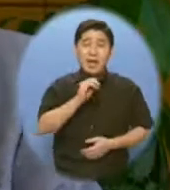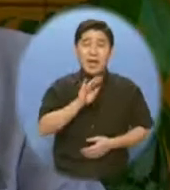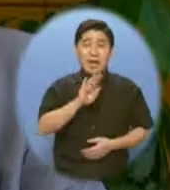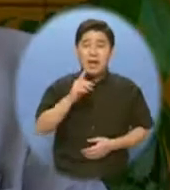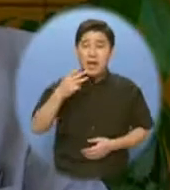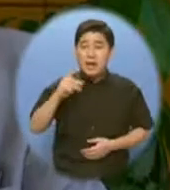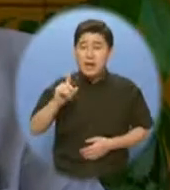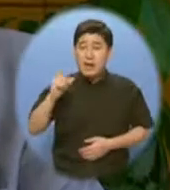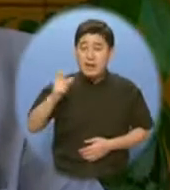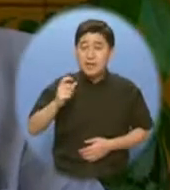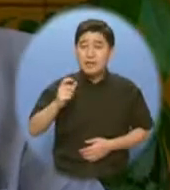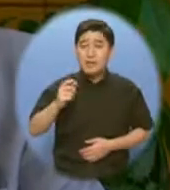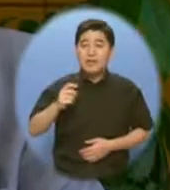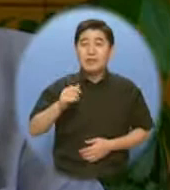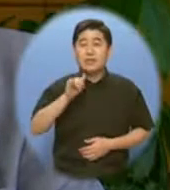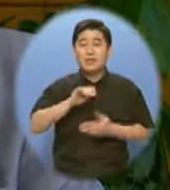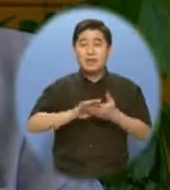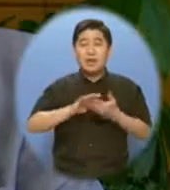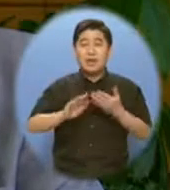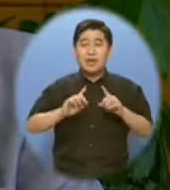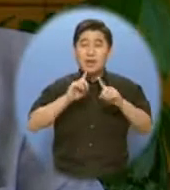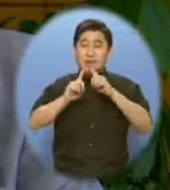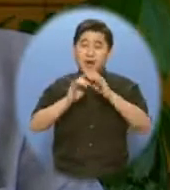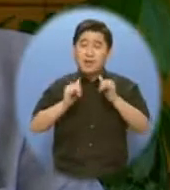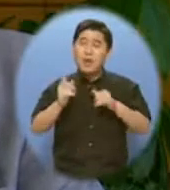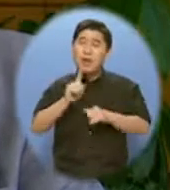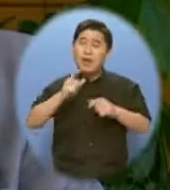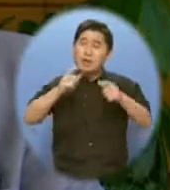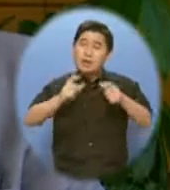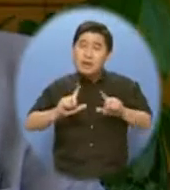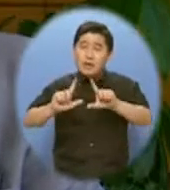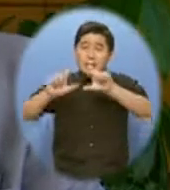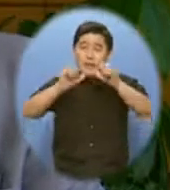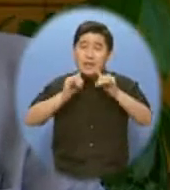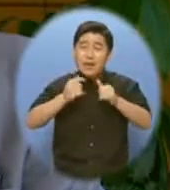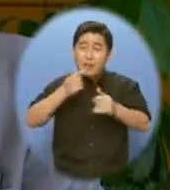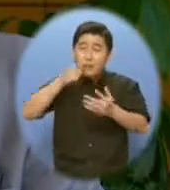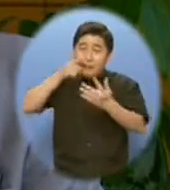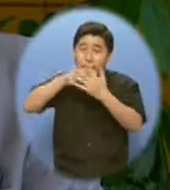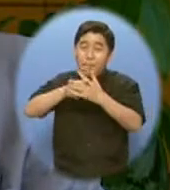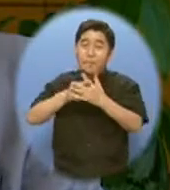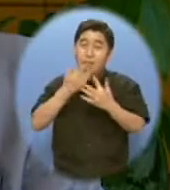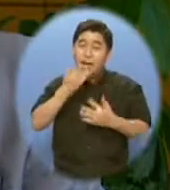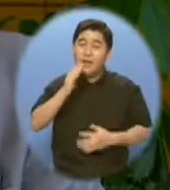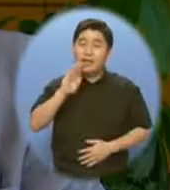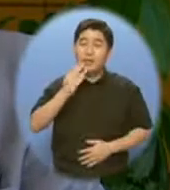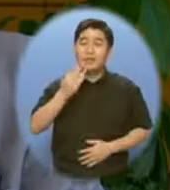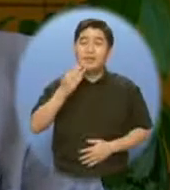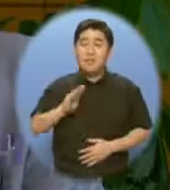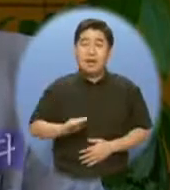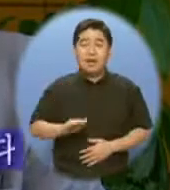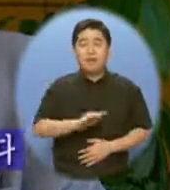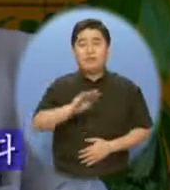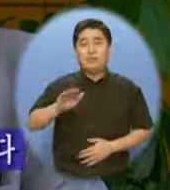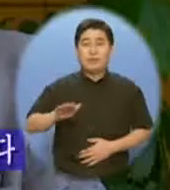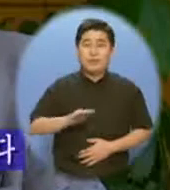그래서 이걸 들으면은 그 말하는 사람이 어느 지역 출신인지도 알아맞힐 수가 있게 되는 거지만은 우리는